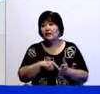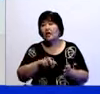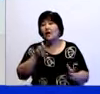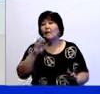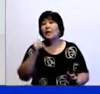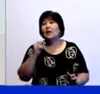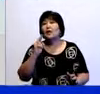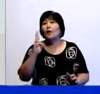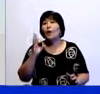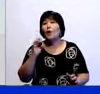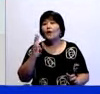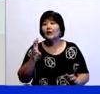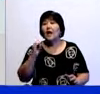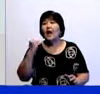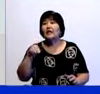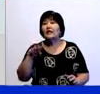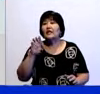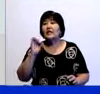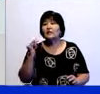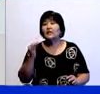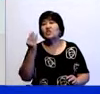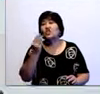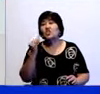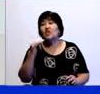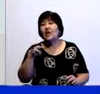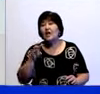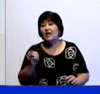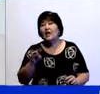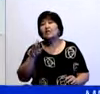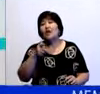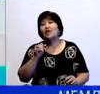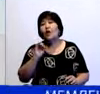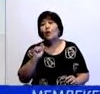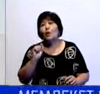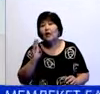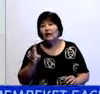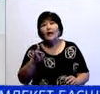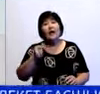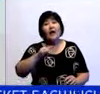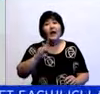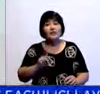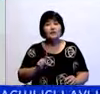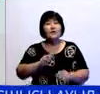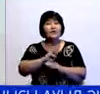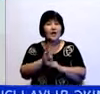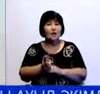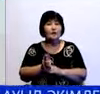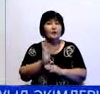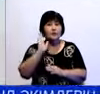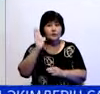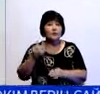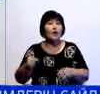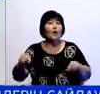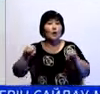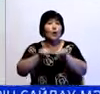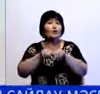Байқоңыр қаласы, Әйтеке би кенті, Шиелі кенті, Жаңғырған кенті газбен жабдықтау жүйесіне қосылған.